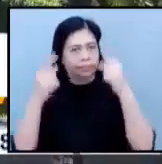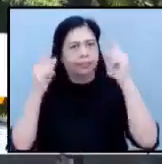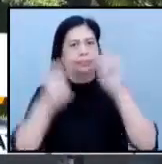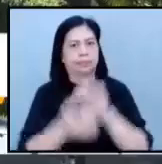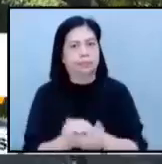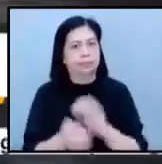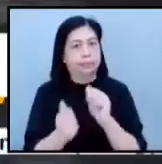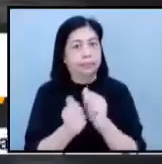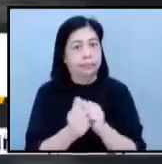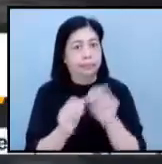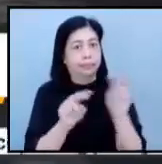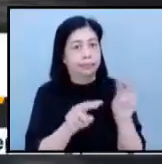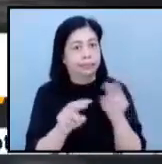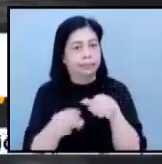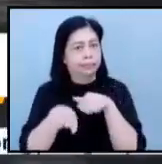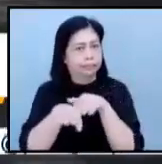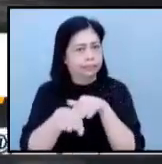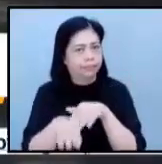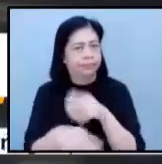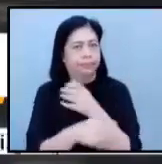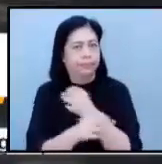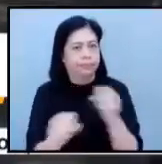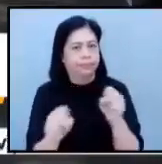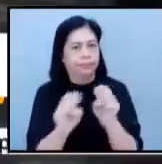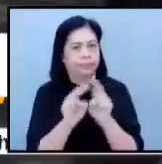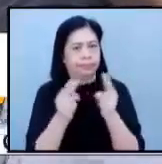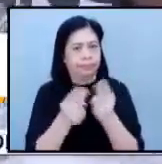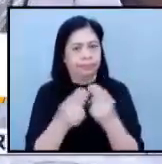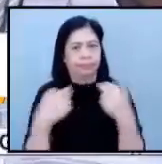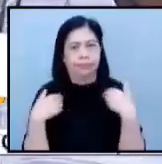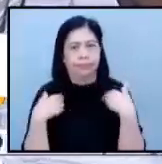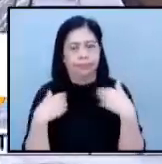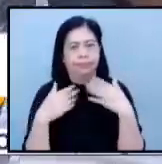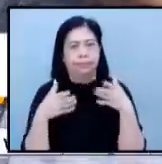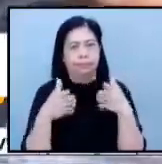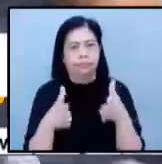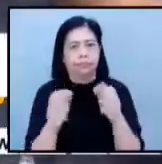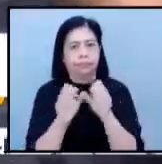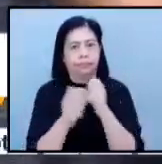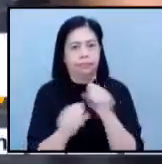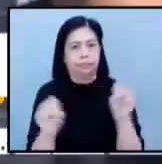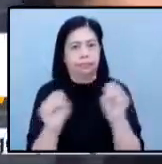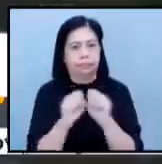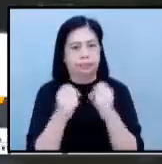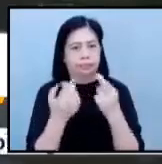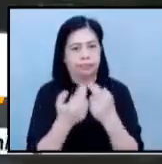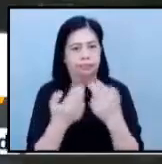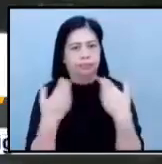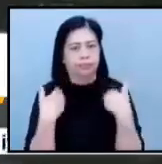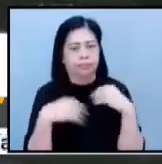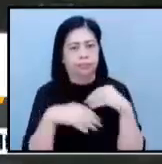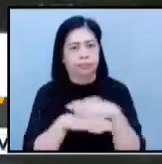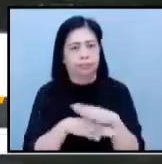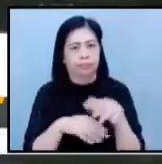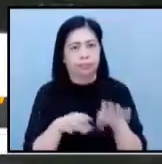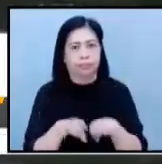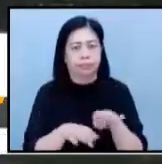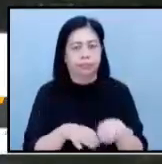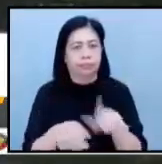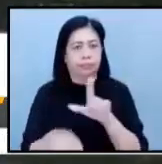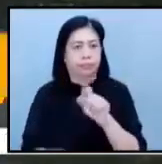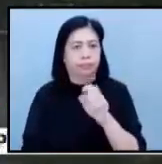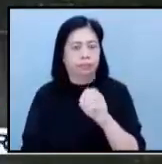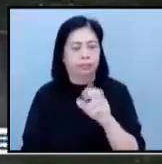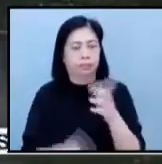ang pagtutok sa Traffic Safety Unit, pagsasagawa ng Road Safety Seminars at pagpatupad ng mga hakbang tulad ng LTO on Wheels